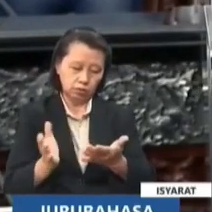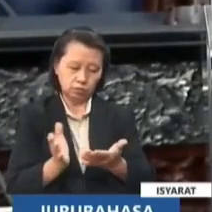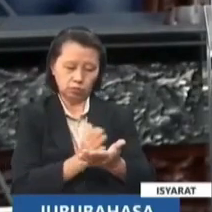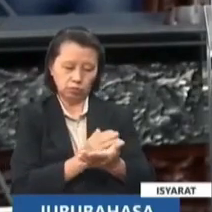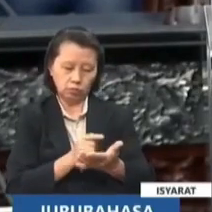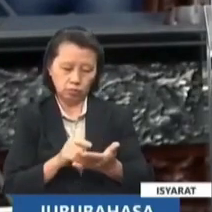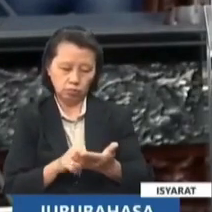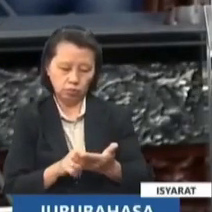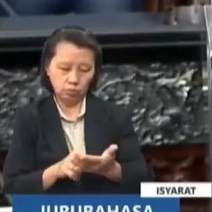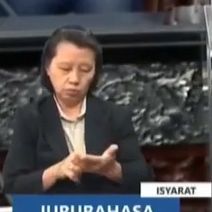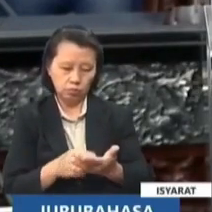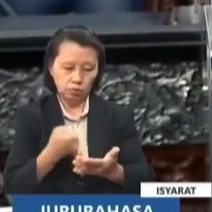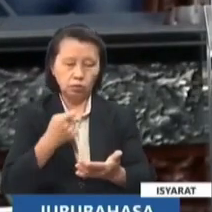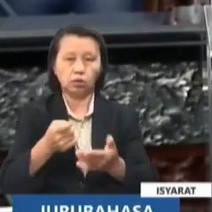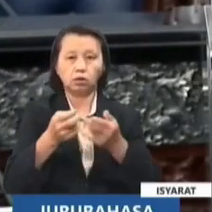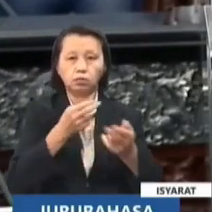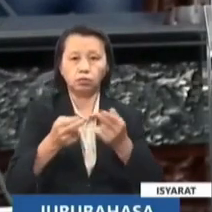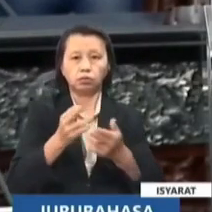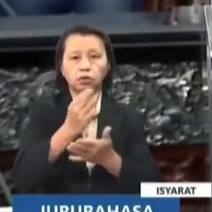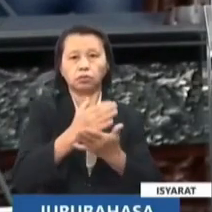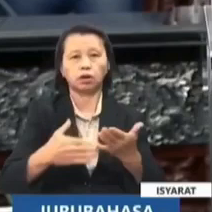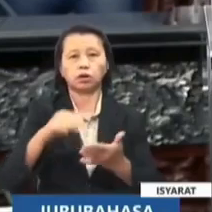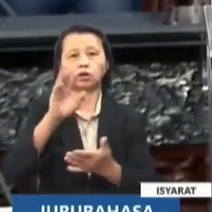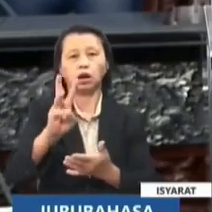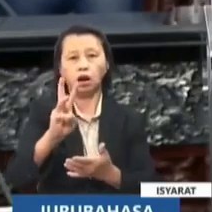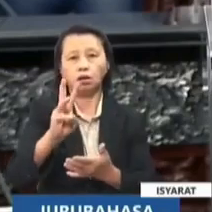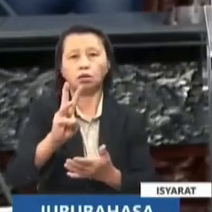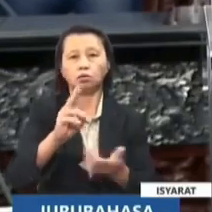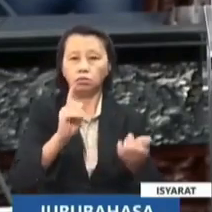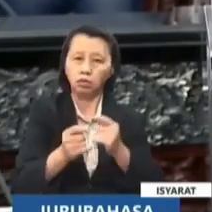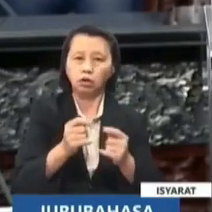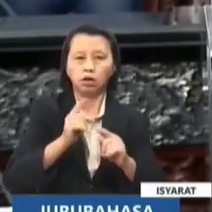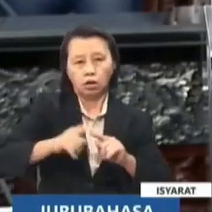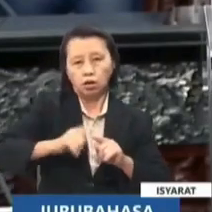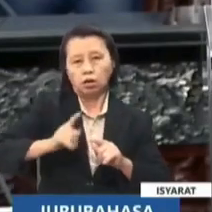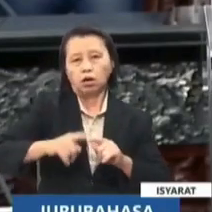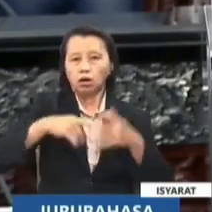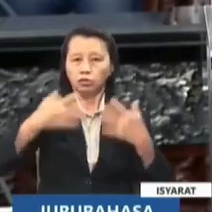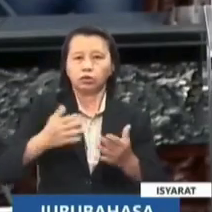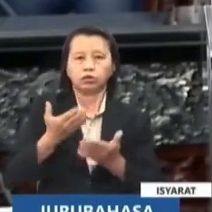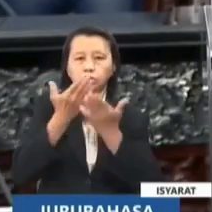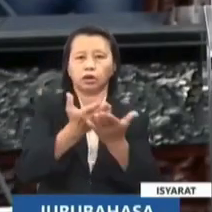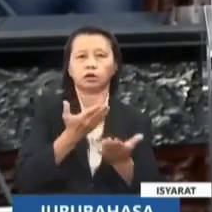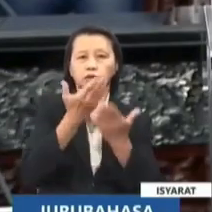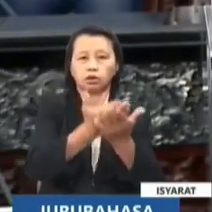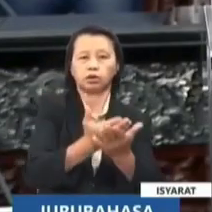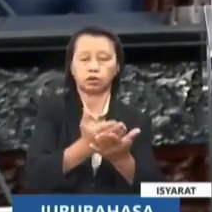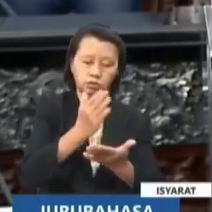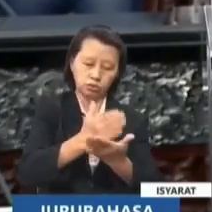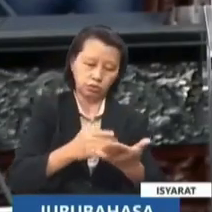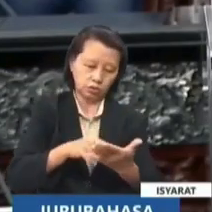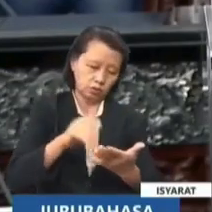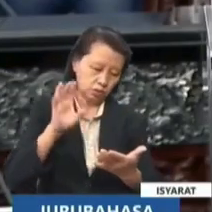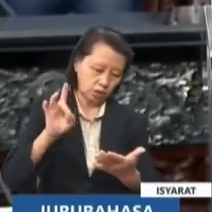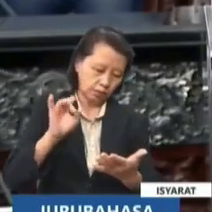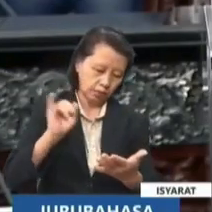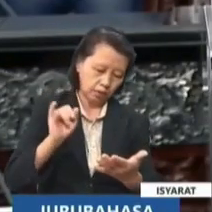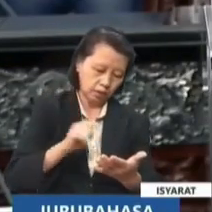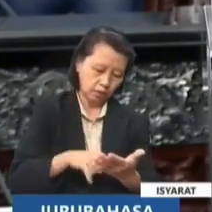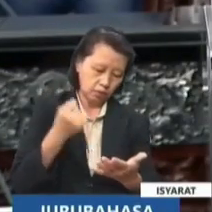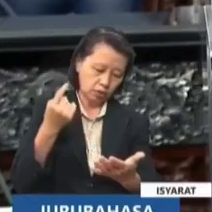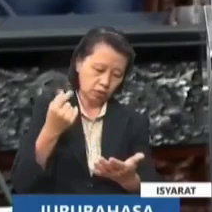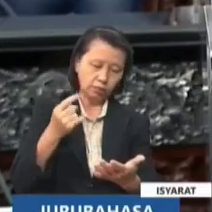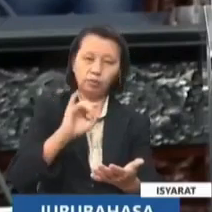lagi daripada sudut pengurusan seksyen 6 dan berbagai seksyen yang telah kita cadang. Seksyen 8 pun kena dipindah, seksyen 11